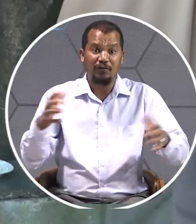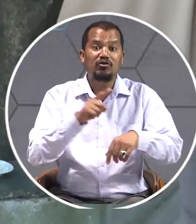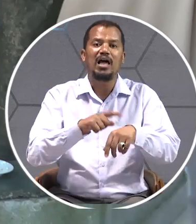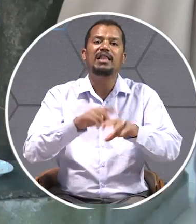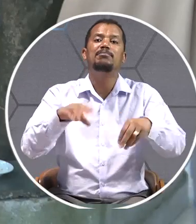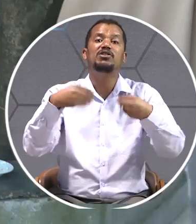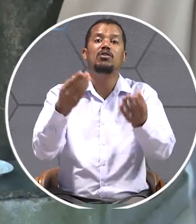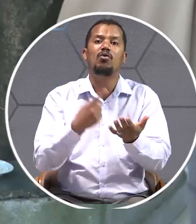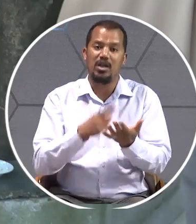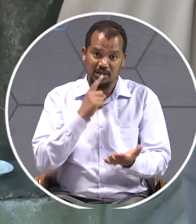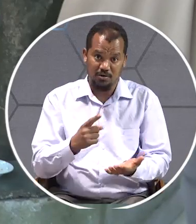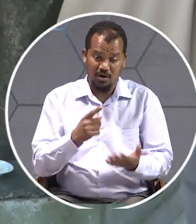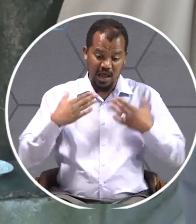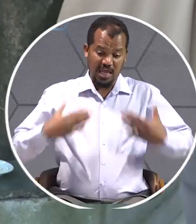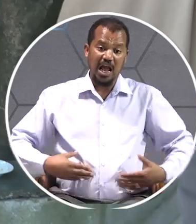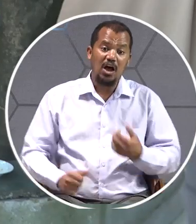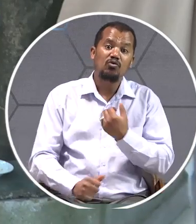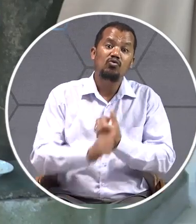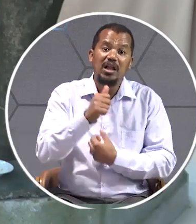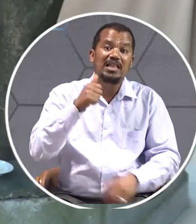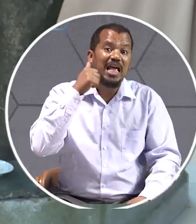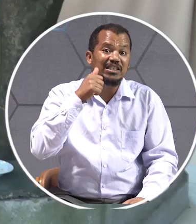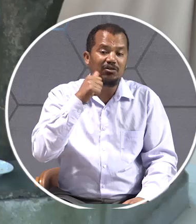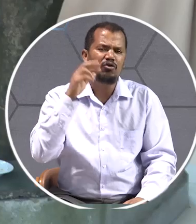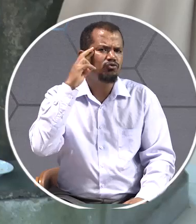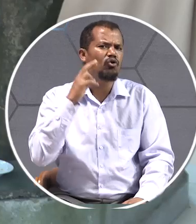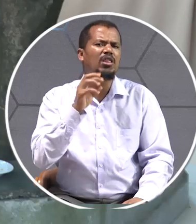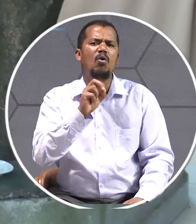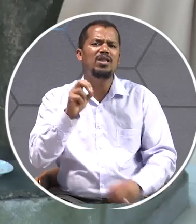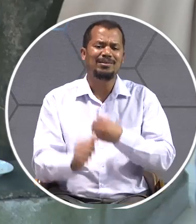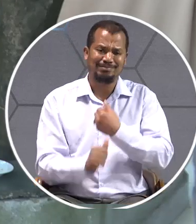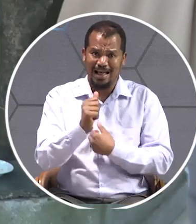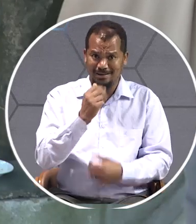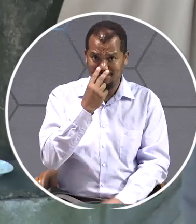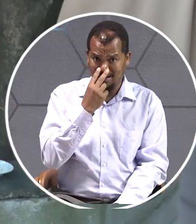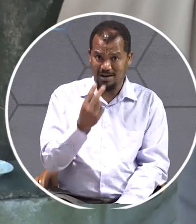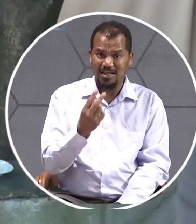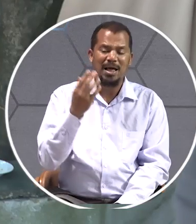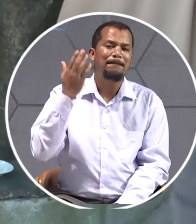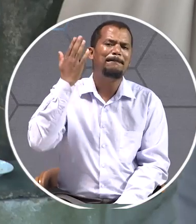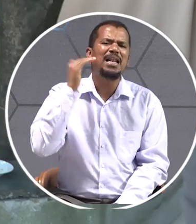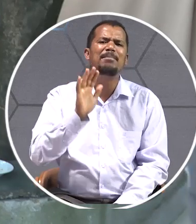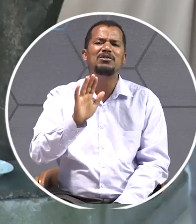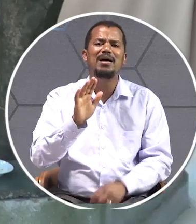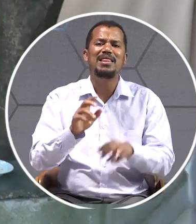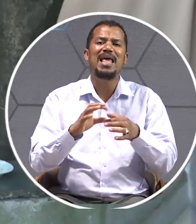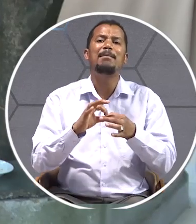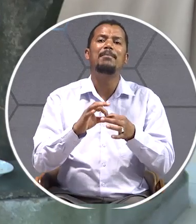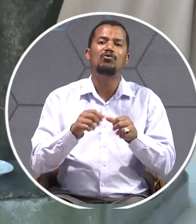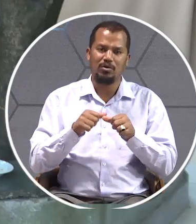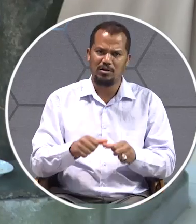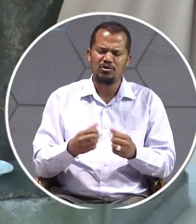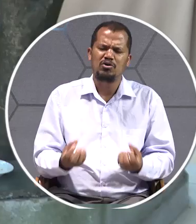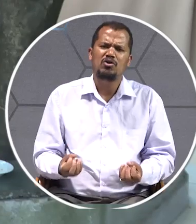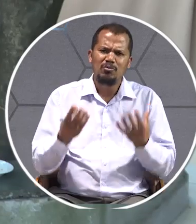ሰዓት የምንሰጠው ለዚህ ነው። የአካል ጉዳተኛ ሴቶች የጾታዊ ጥቃትን በተመለከተ በነበርሽበት የማህበር